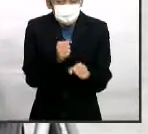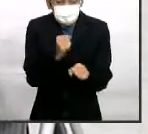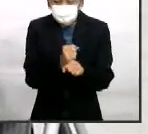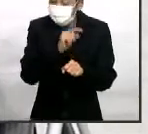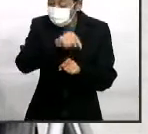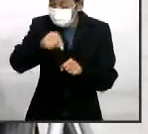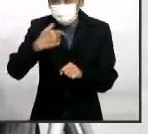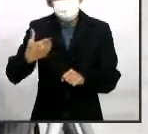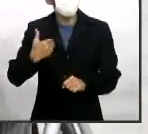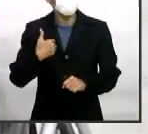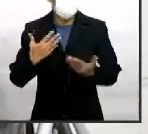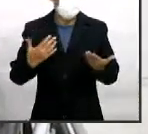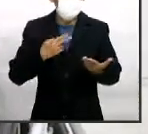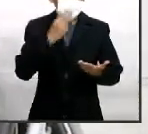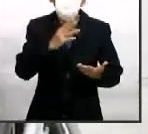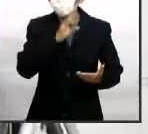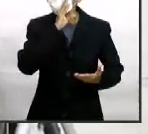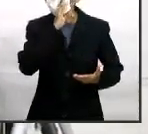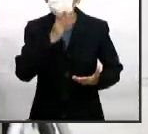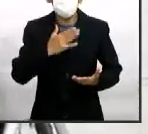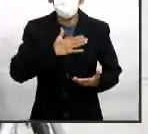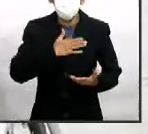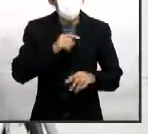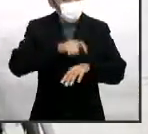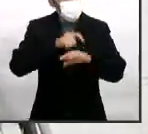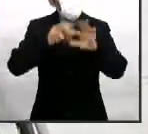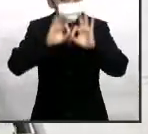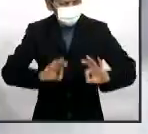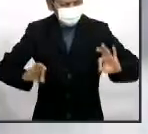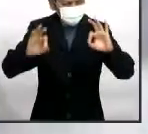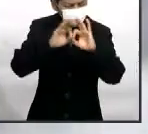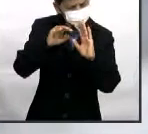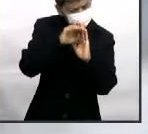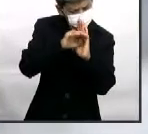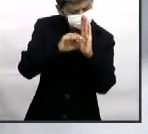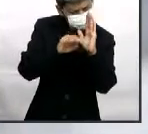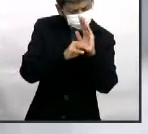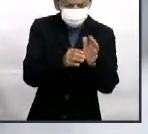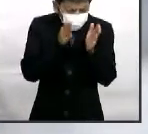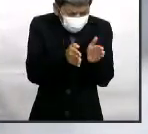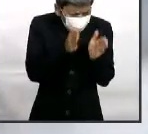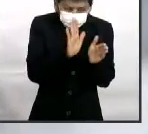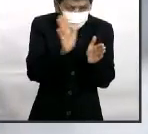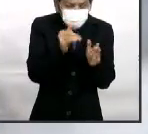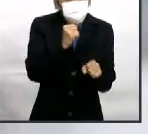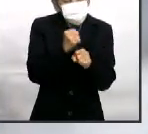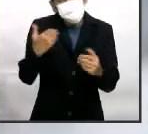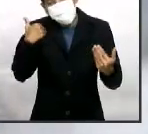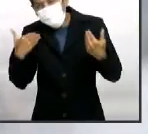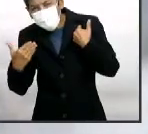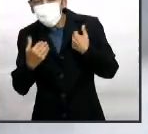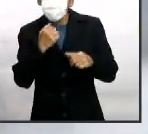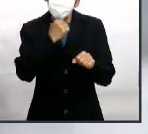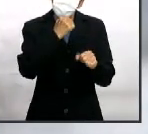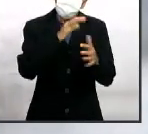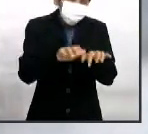ากทุกที่มันก็มีข้อเสียอยู่ตรงที่ว่าหากคุณไม่รู้จักแบ่งเวลานะครับมันก็เป็นผลเสียต่อชีวิตแน่นอนฉะนั้นถ้าน้องๆหนูๆอย